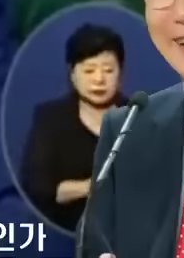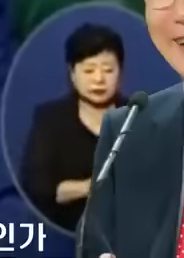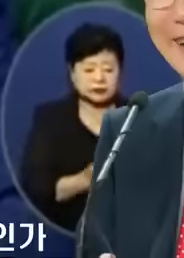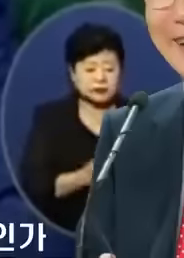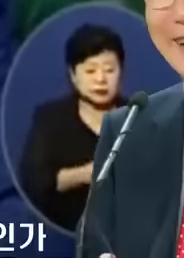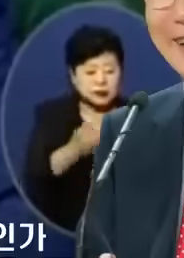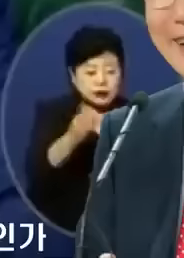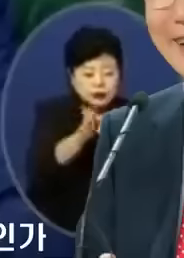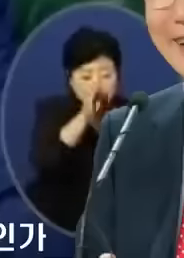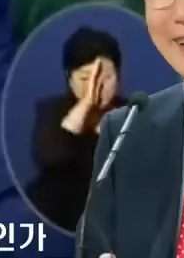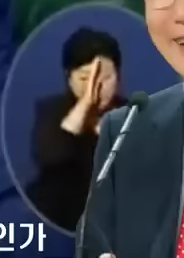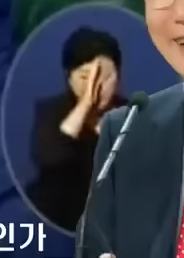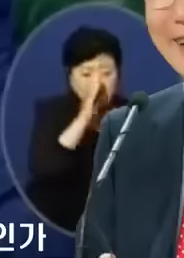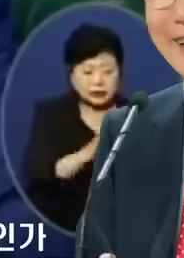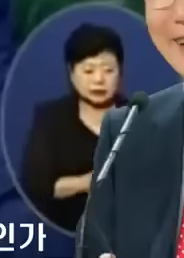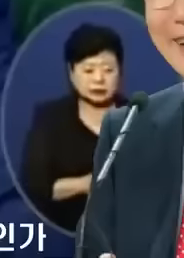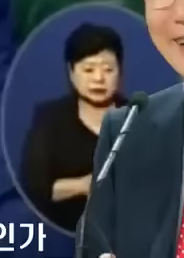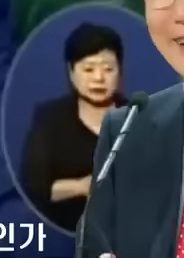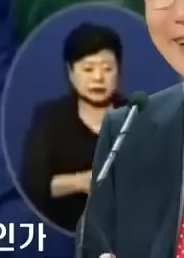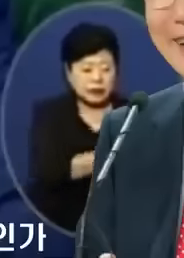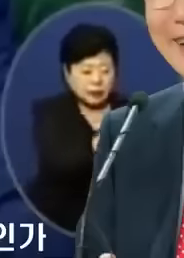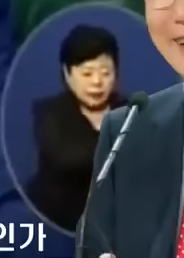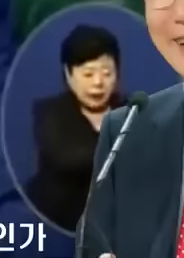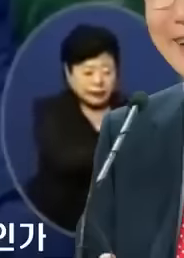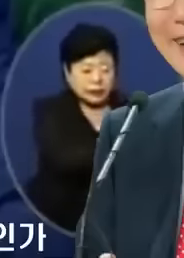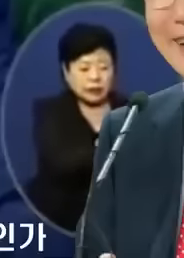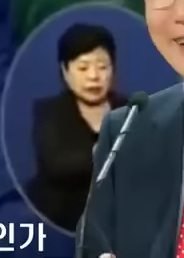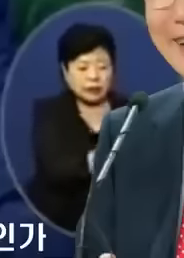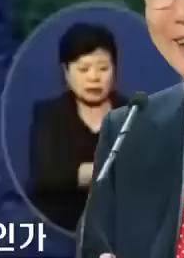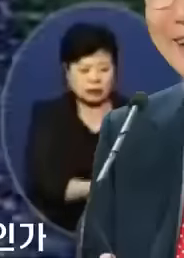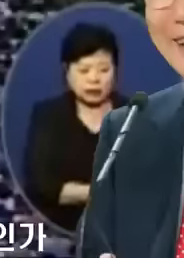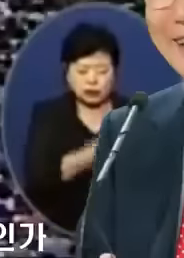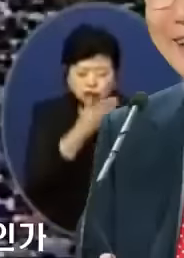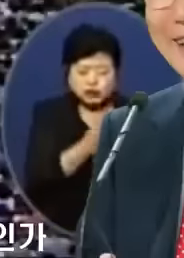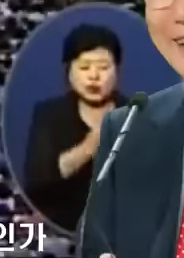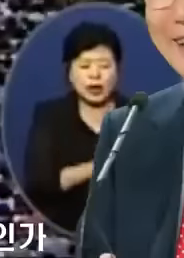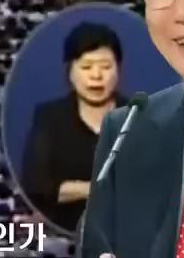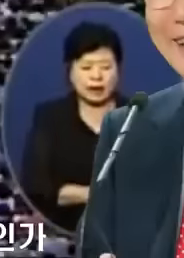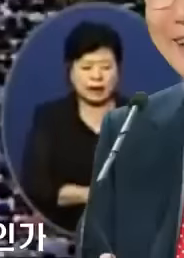면역 혈청을 맞는 것은 대단한 것이었습니다.